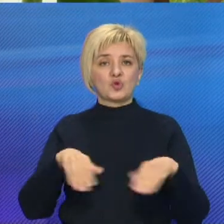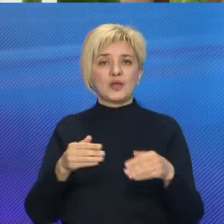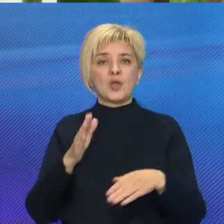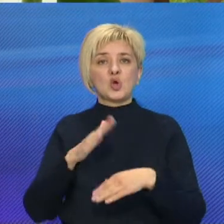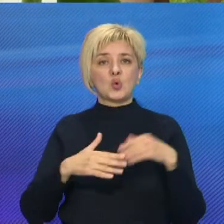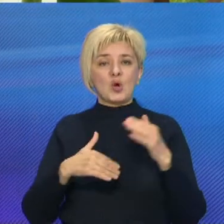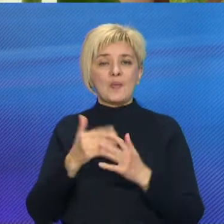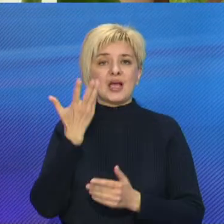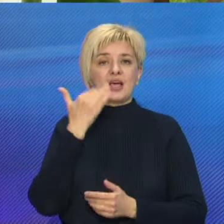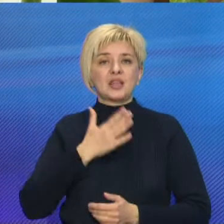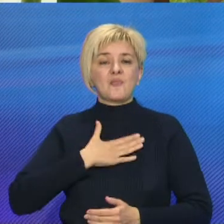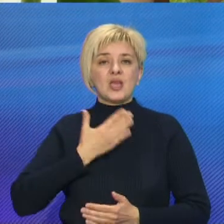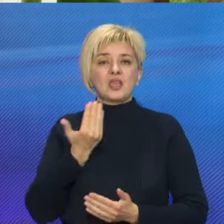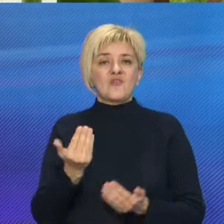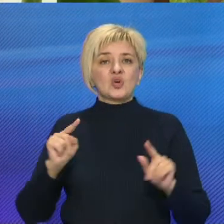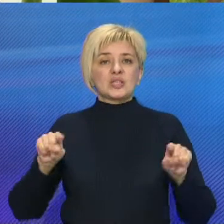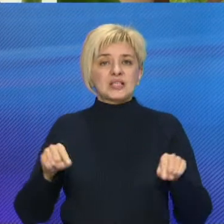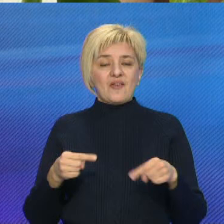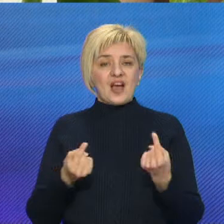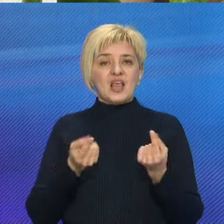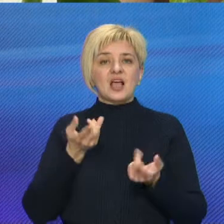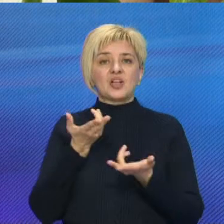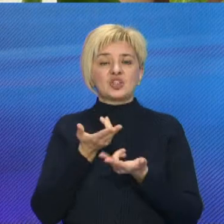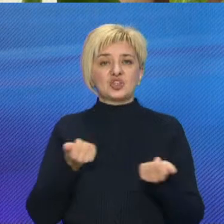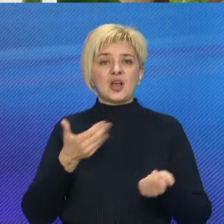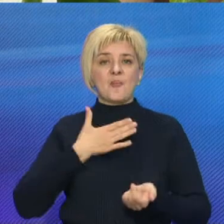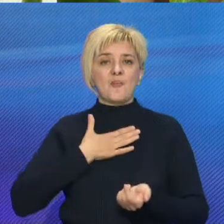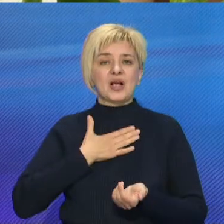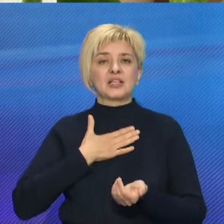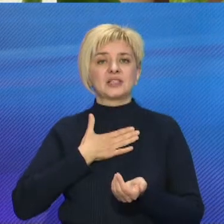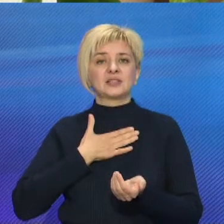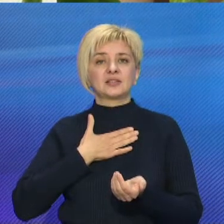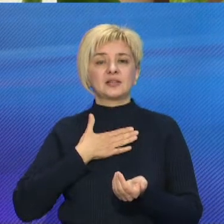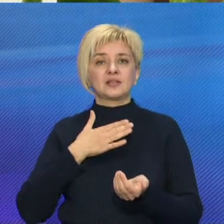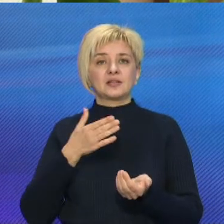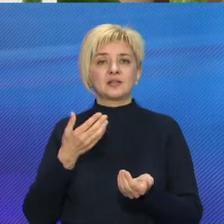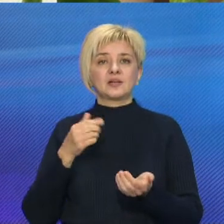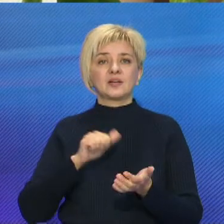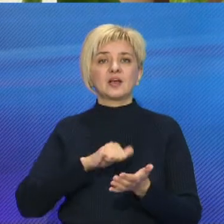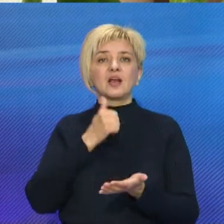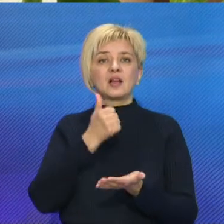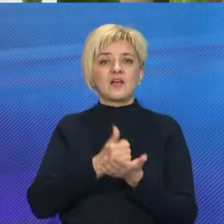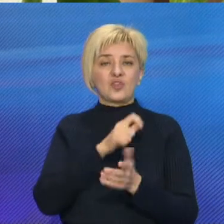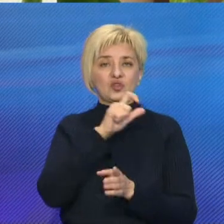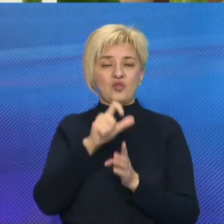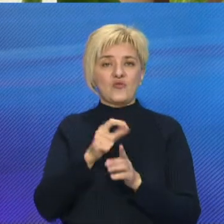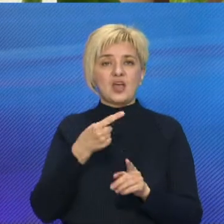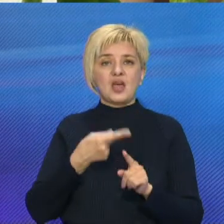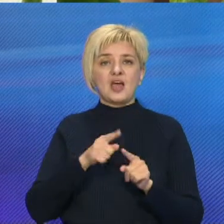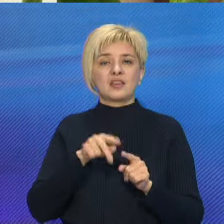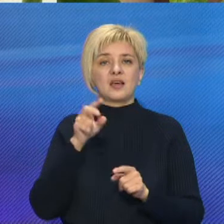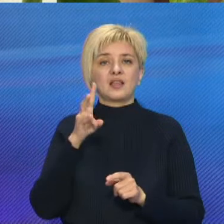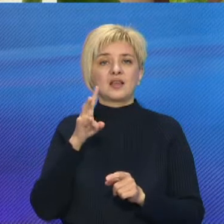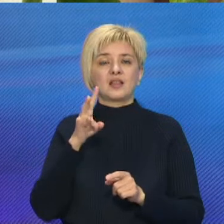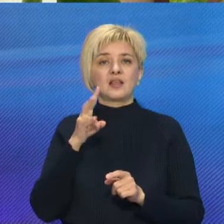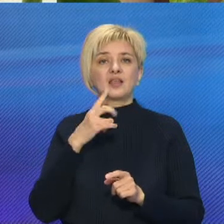мы его создавали, конечно же, мы ставили оба слова главных. Это и голоса, поскольку